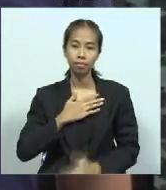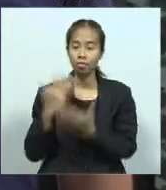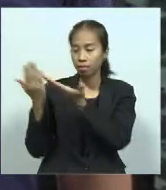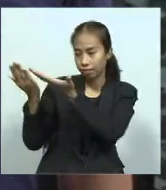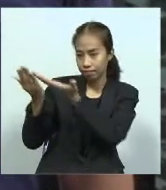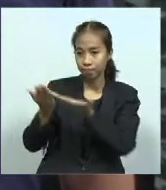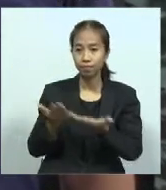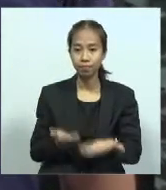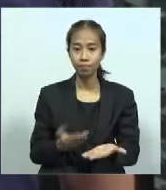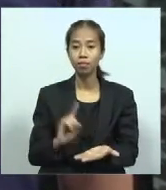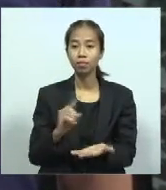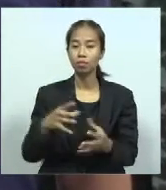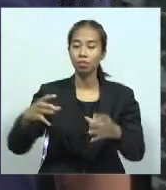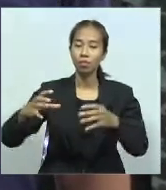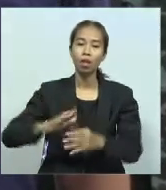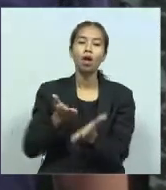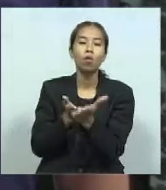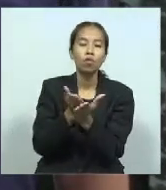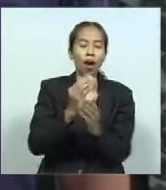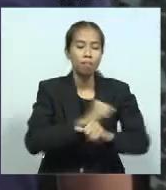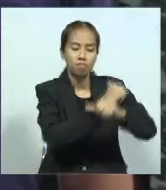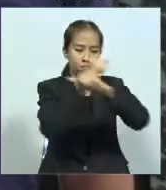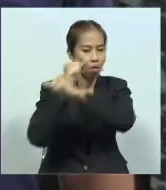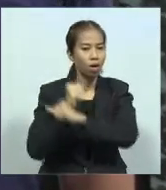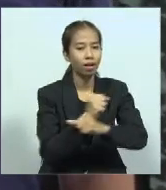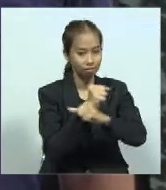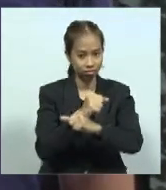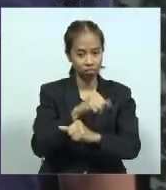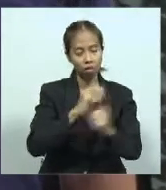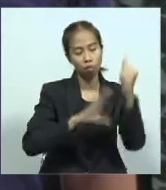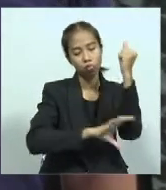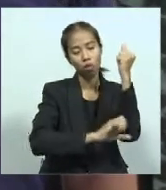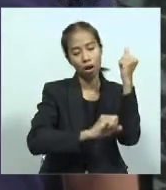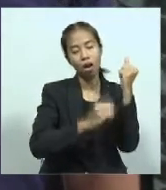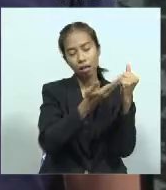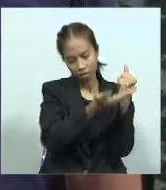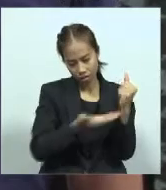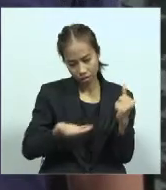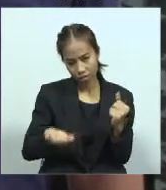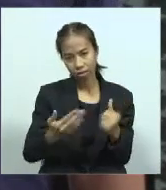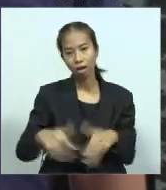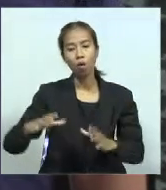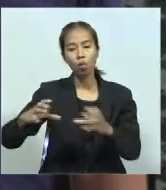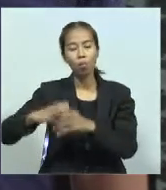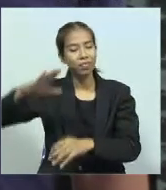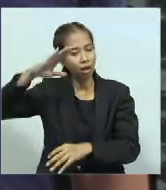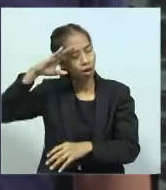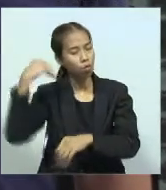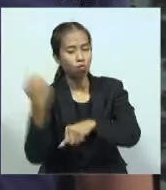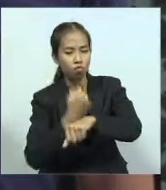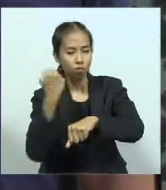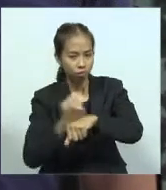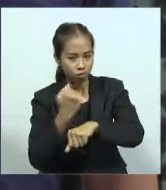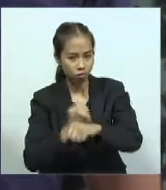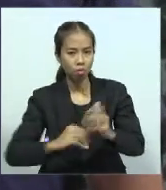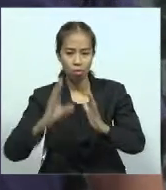นของป้องกันบรรเทาสาธารณภัยเขต12จังหวัดสงขลาแล้วก็รวมถึงหน่วยฐานพัฒนานะครับมาร่วมฝึกมาร่วมให้